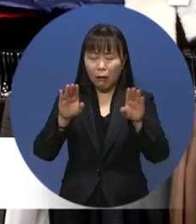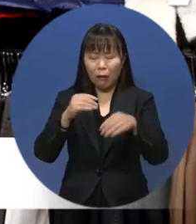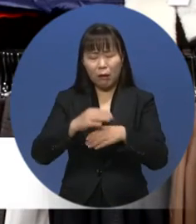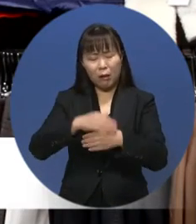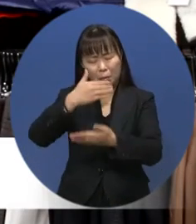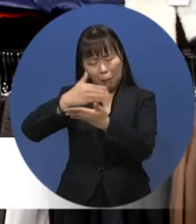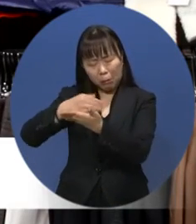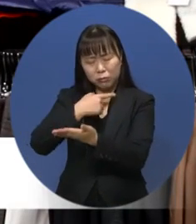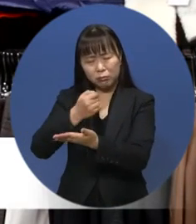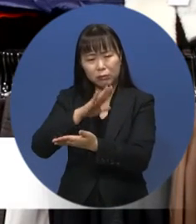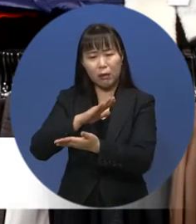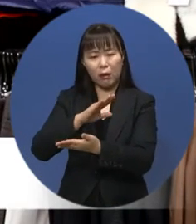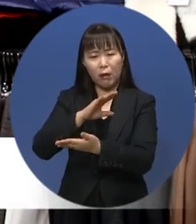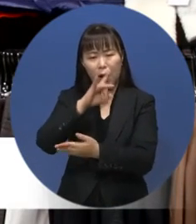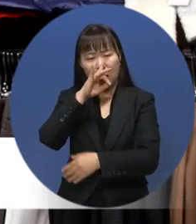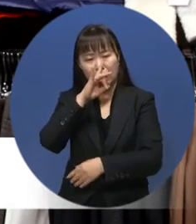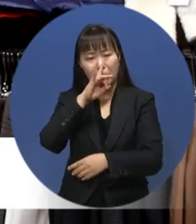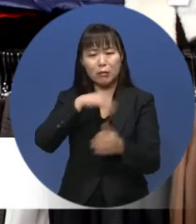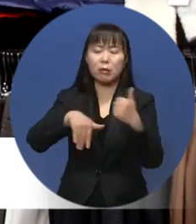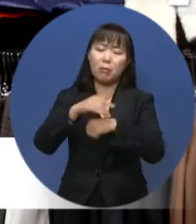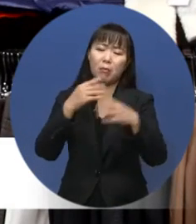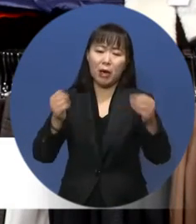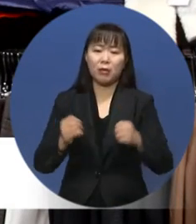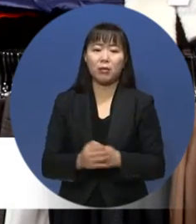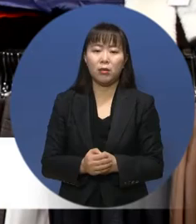있는 형편이 많아요. 그나마 근근히